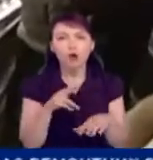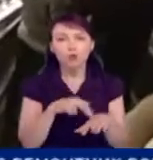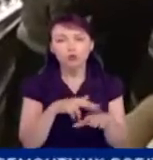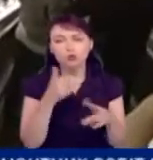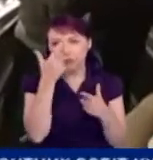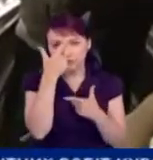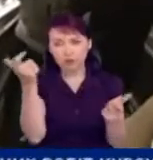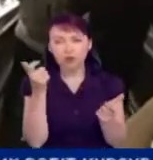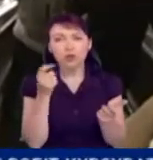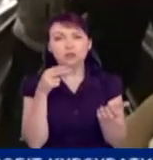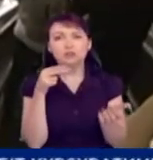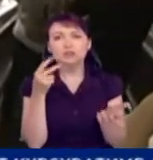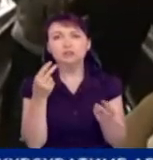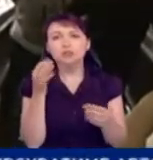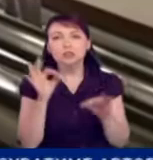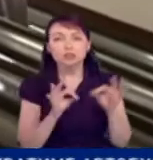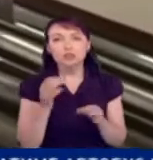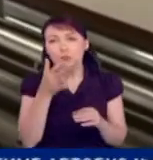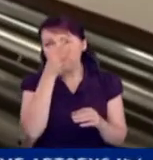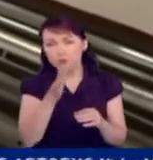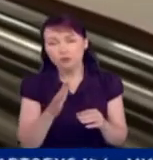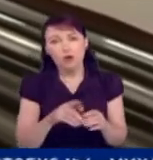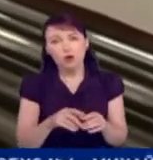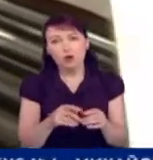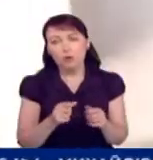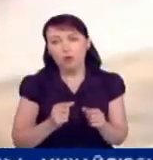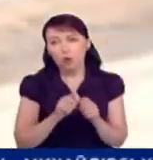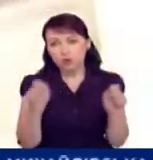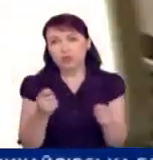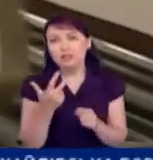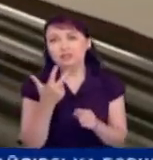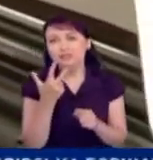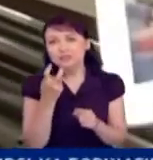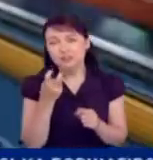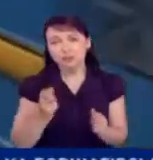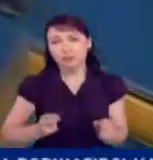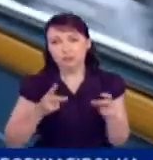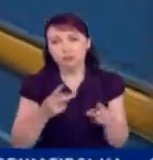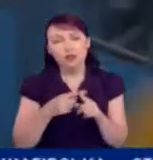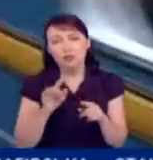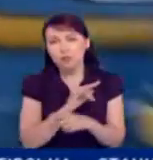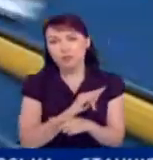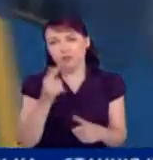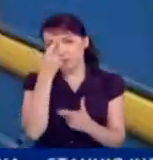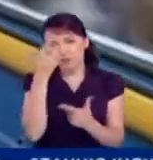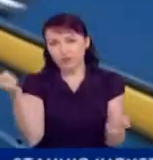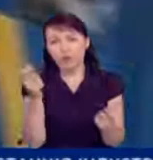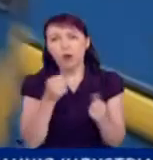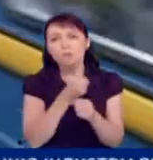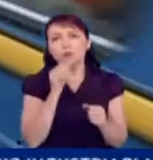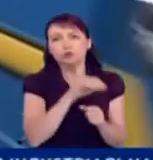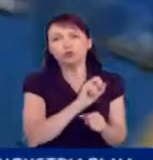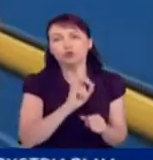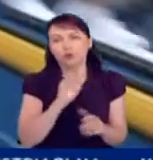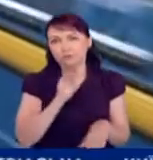повідомляють статистику. Лише за 5 місяців цього року порушили 200 кримінальних проваджень за фактами неправдивих повідомлень про замінування